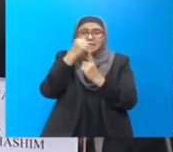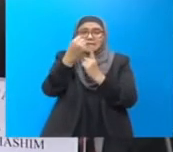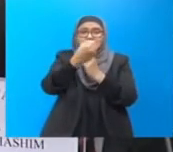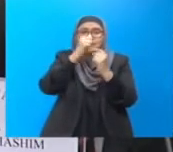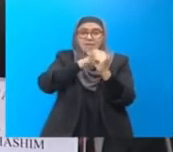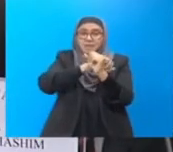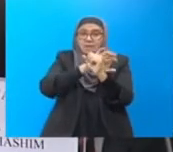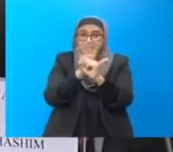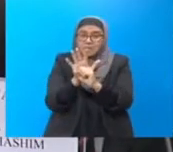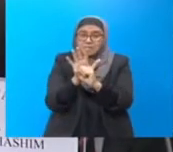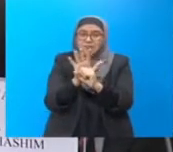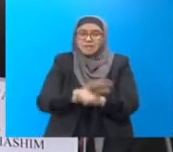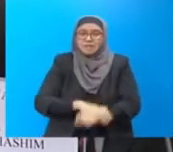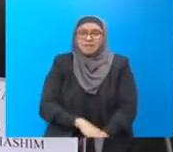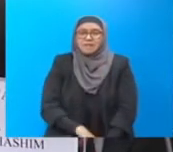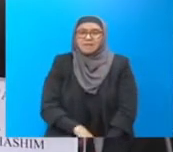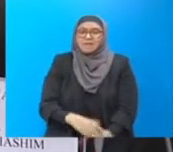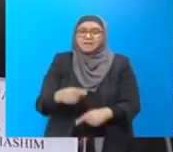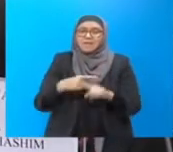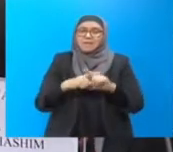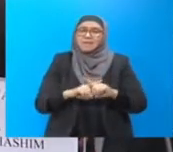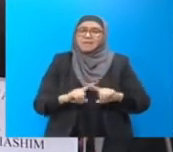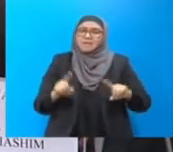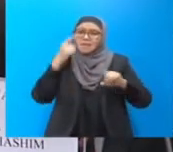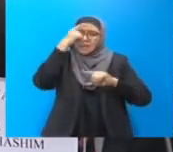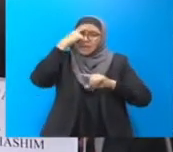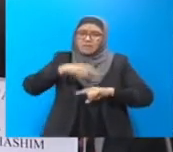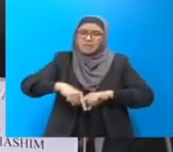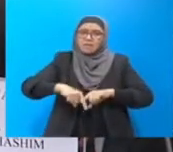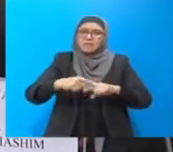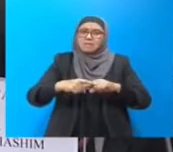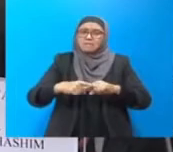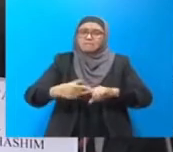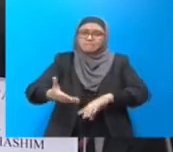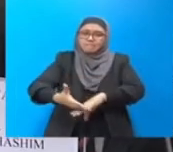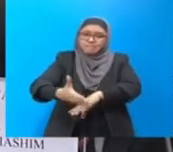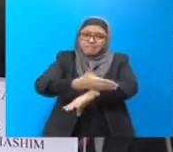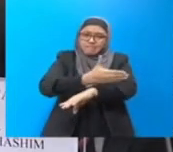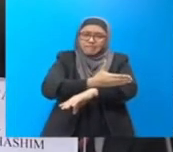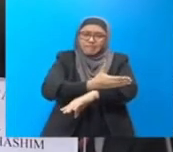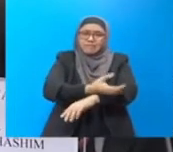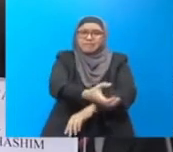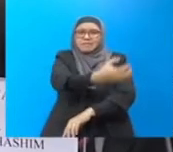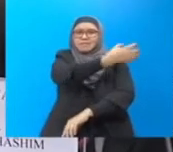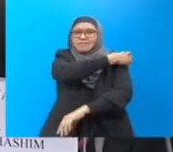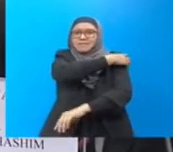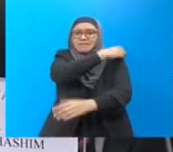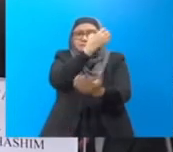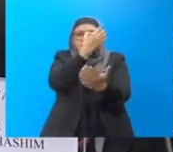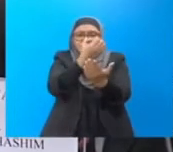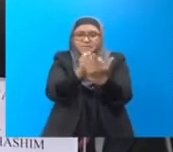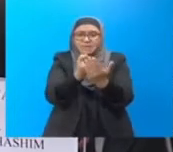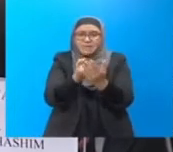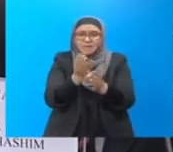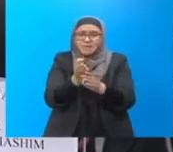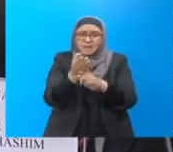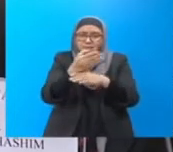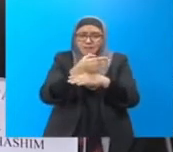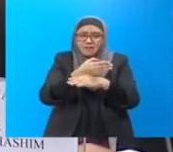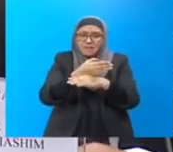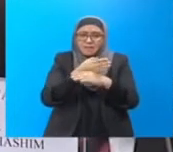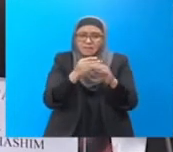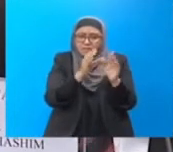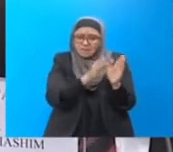dan walau bagaimanapun untuk memperkasakan semula ekonomi yang berbentuk daripada strategi 6R